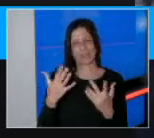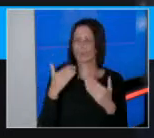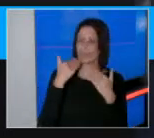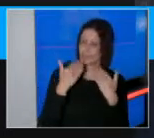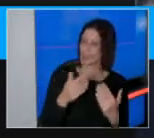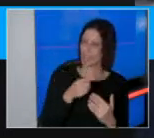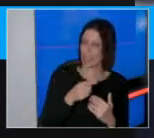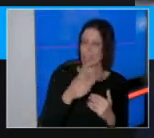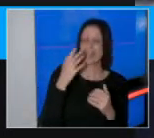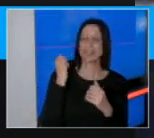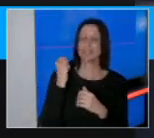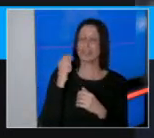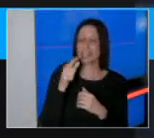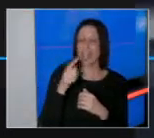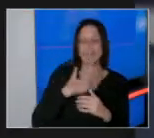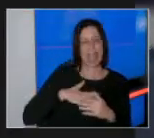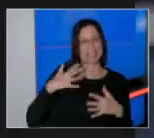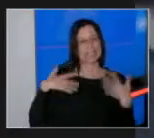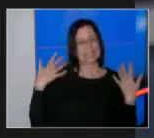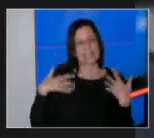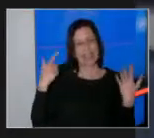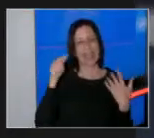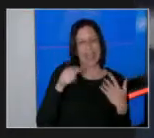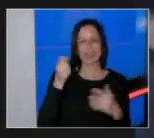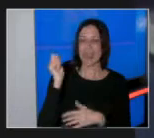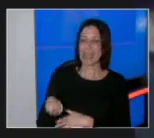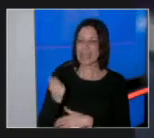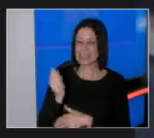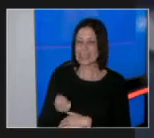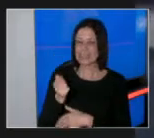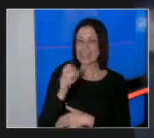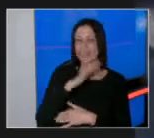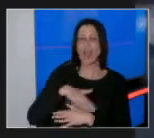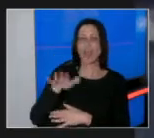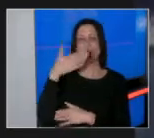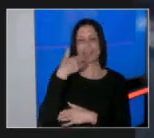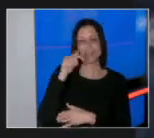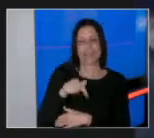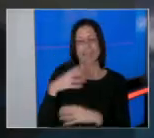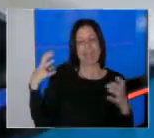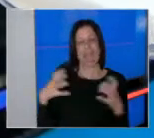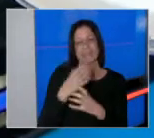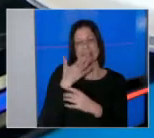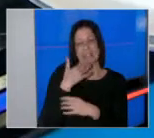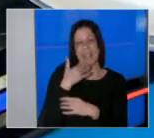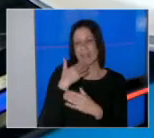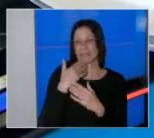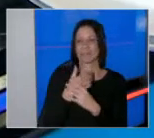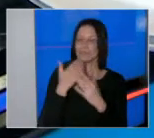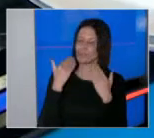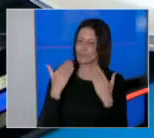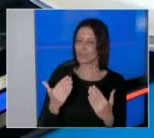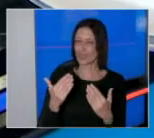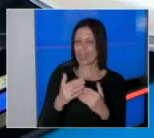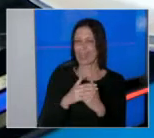לך, דש חם וחג שמח לכם, לכנסת, לכל מדינת ישראל ועם ישראל. תודה רבה לך. תודה